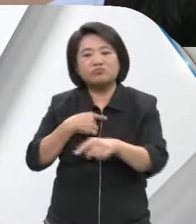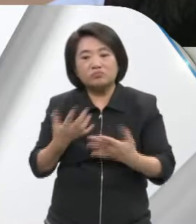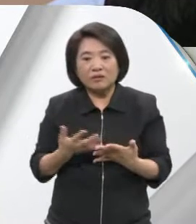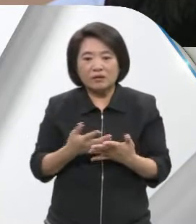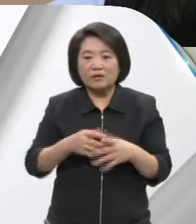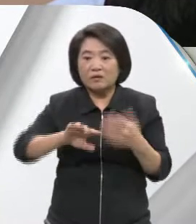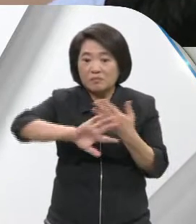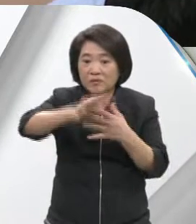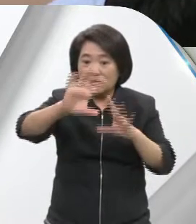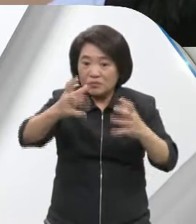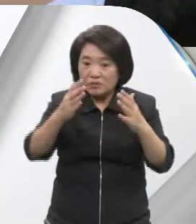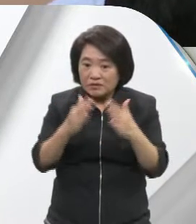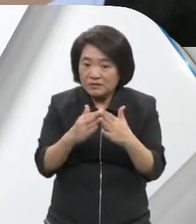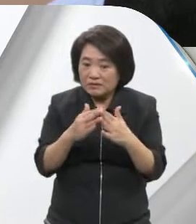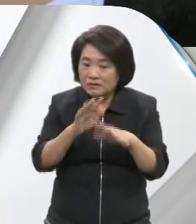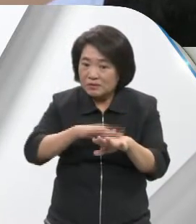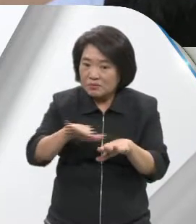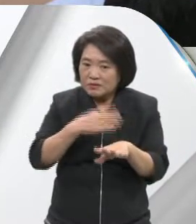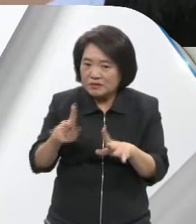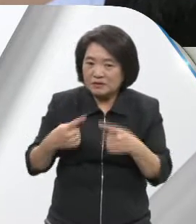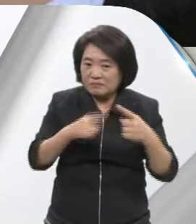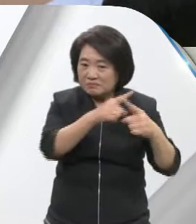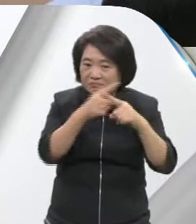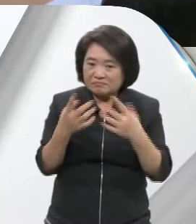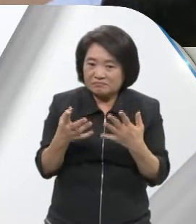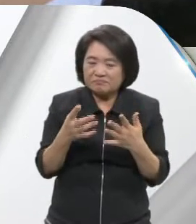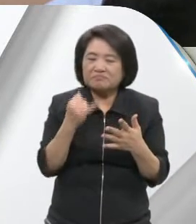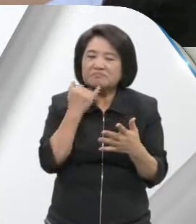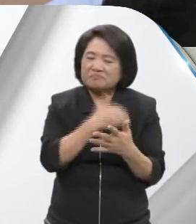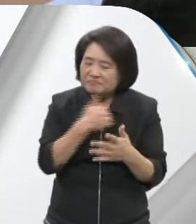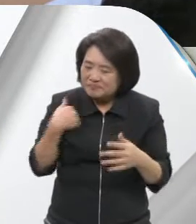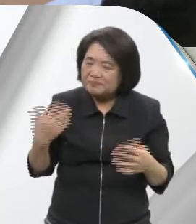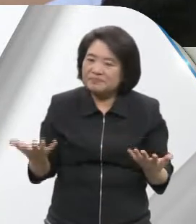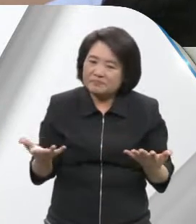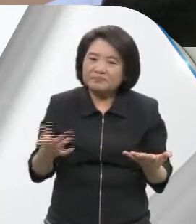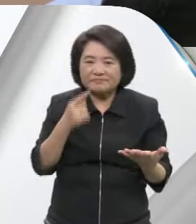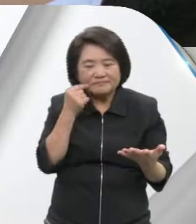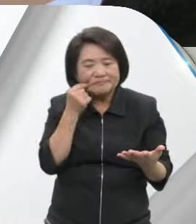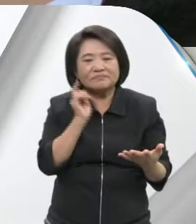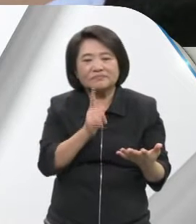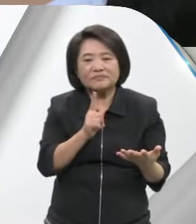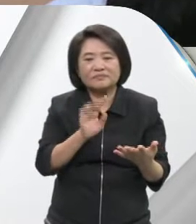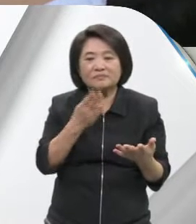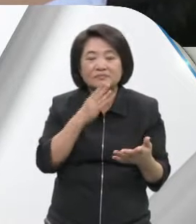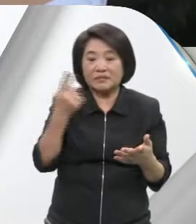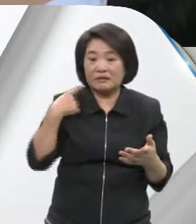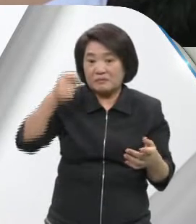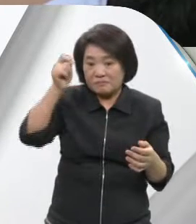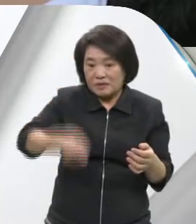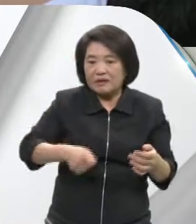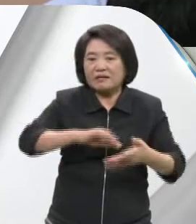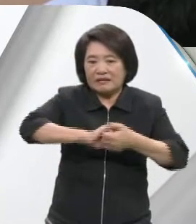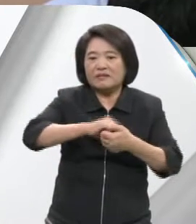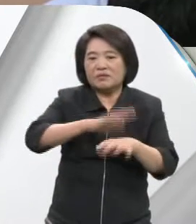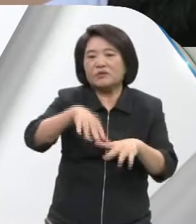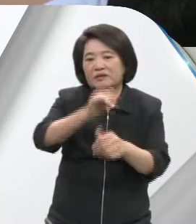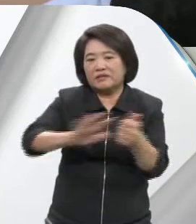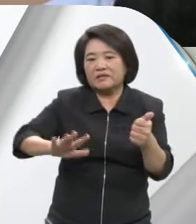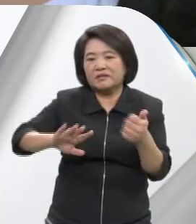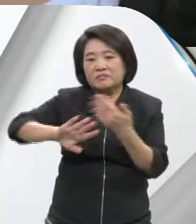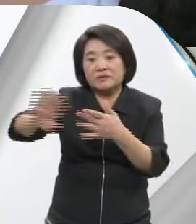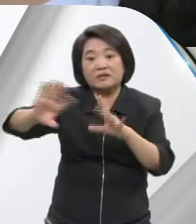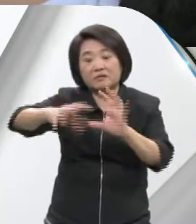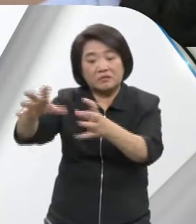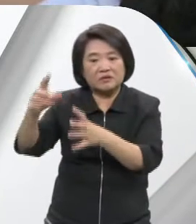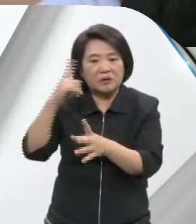的国家是不是再有诉讼的过程，当然不能够排除。但是昨天的判例呢，我想是一个很重要的。 对